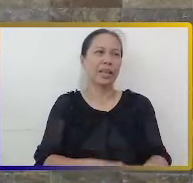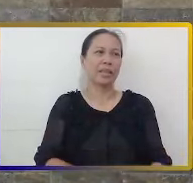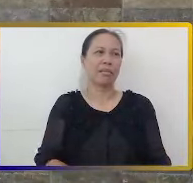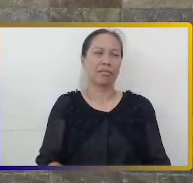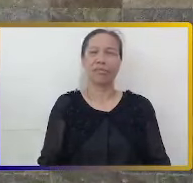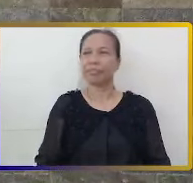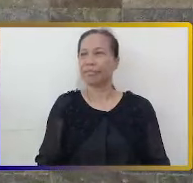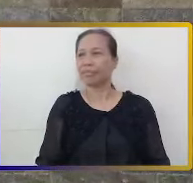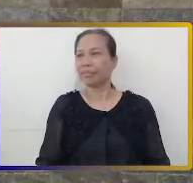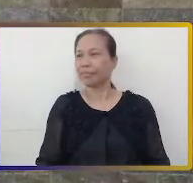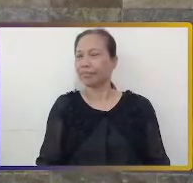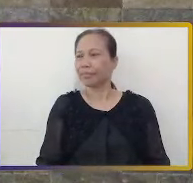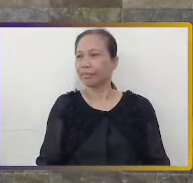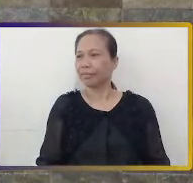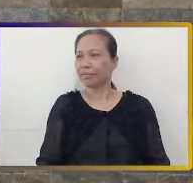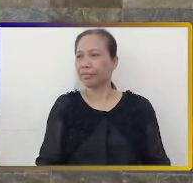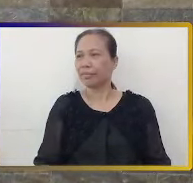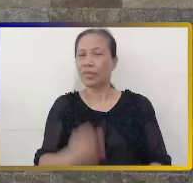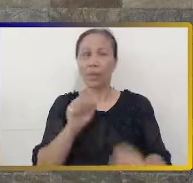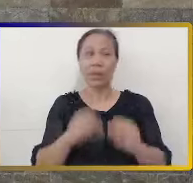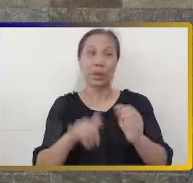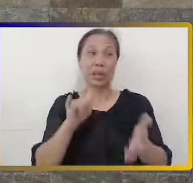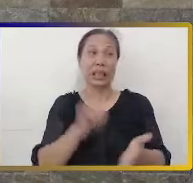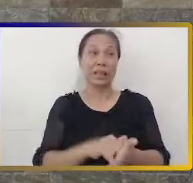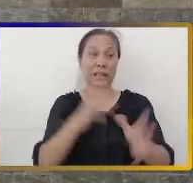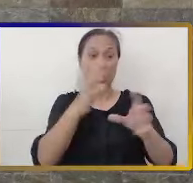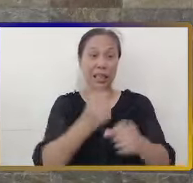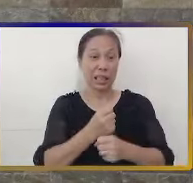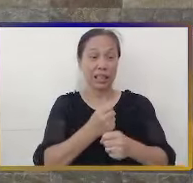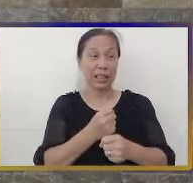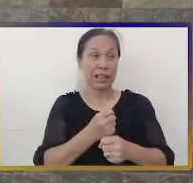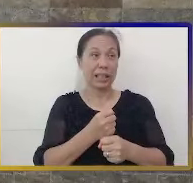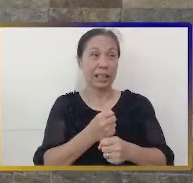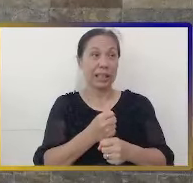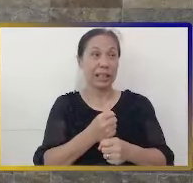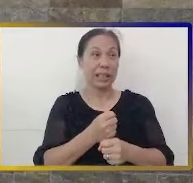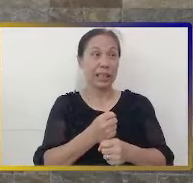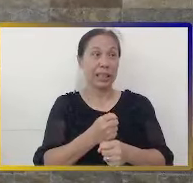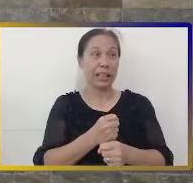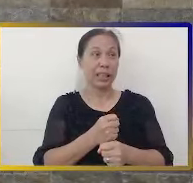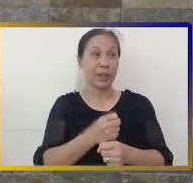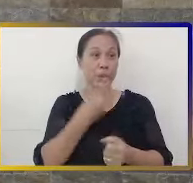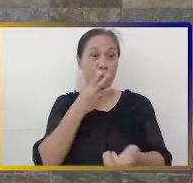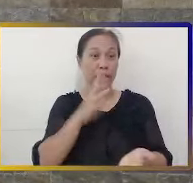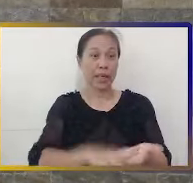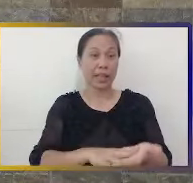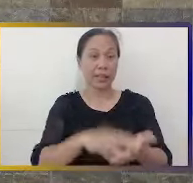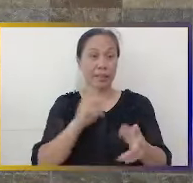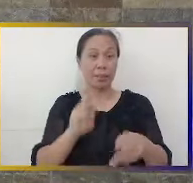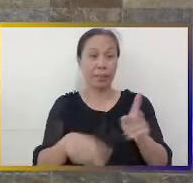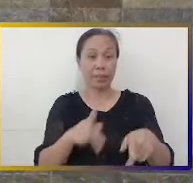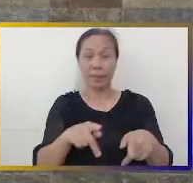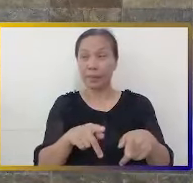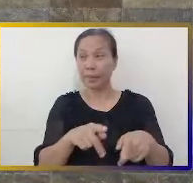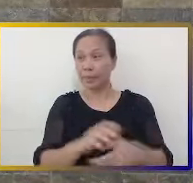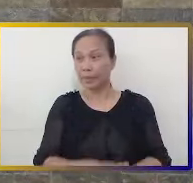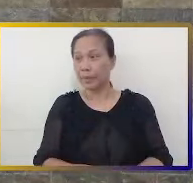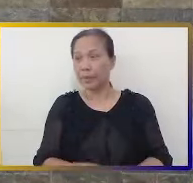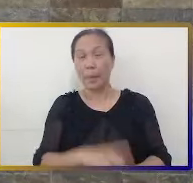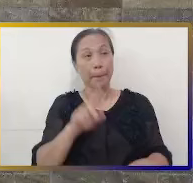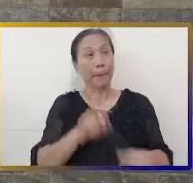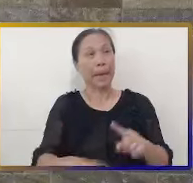see lalapain para hindi makapan lapa ang man lalapa pero pagka pagka